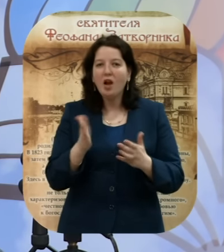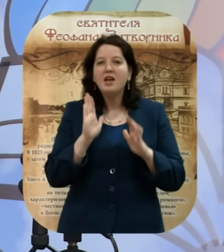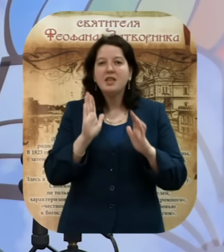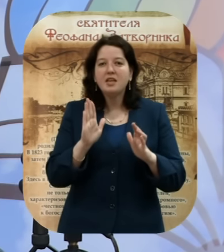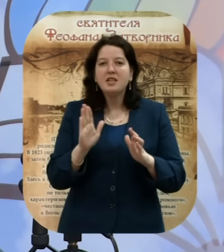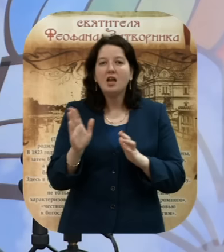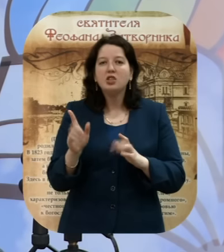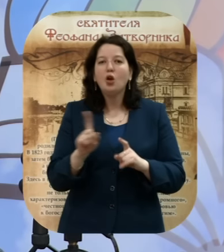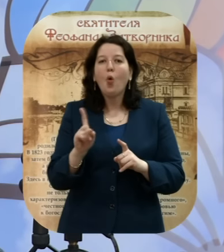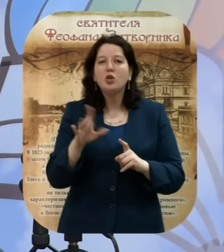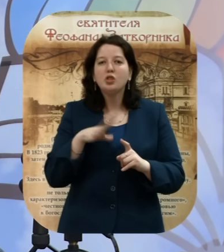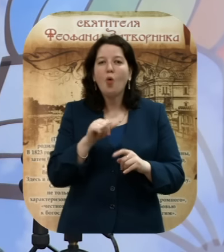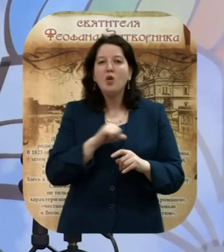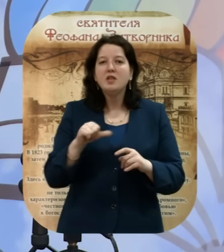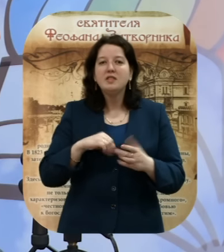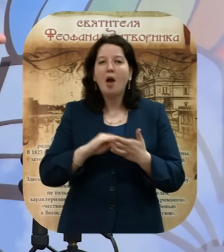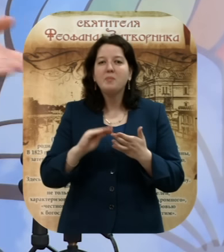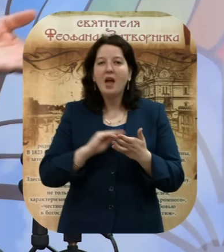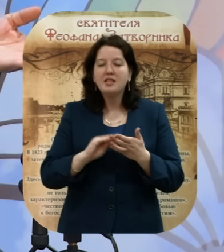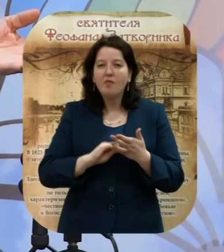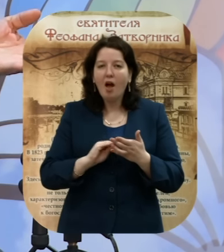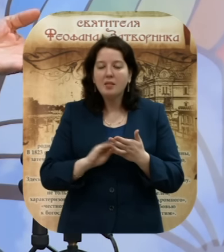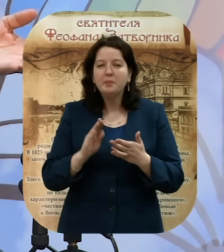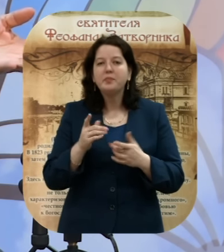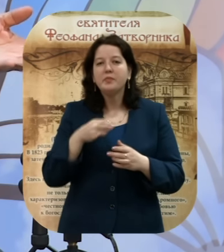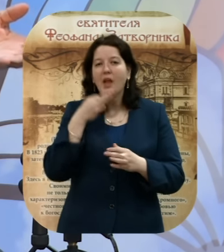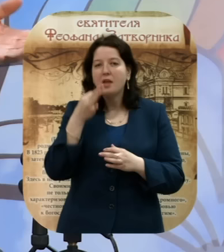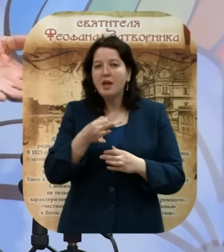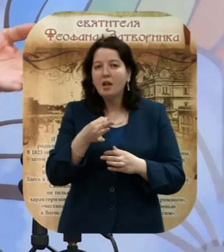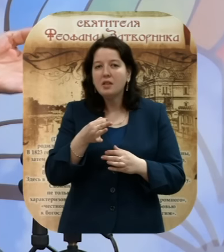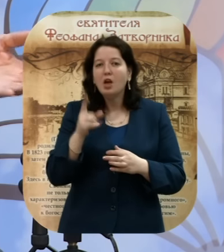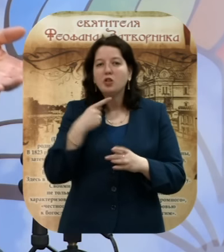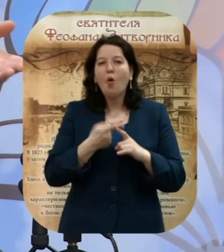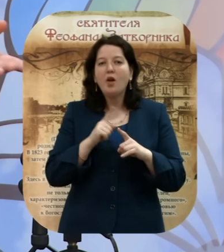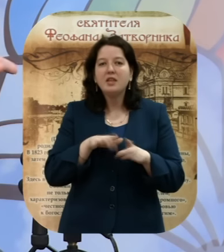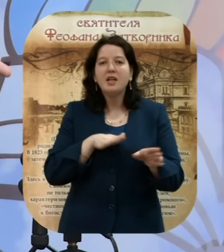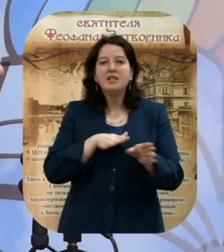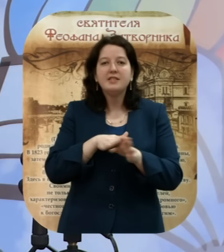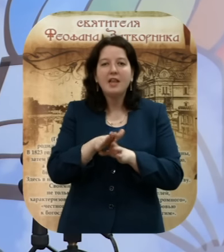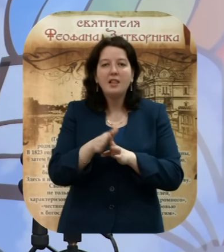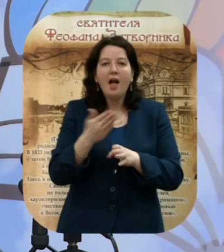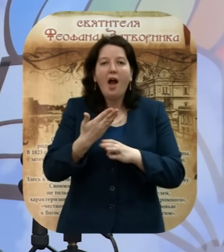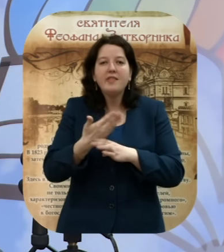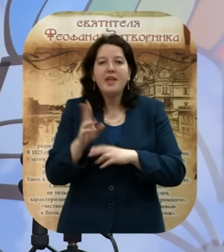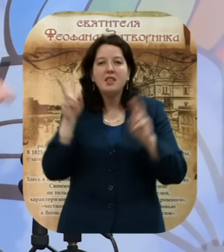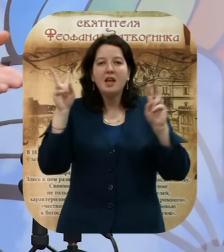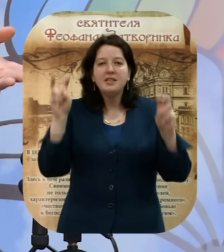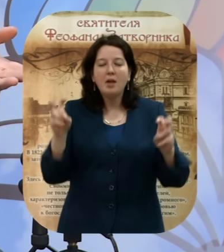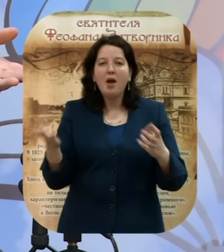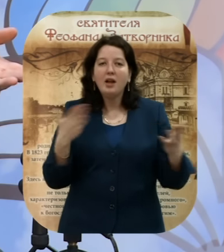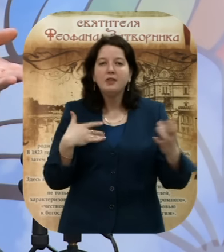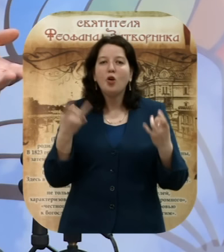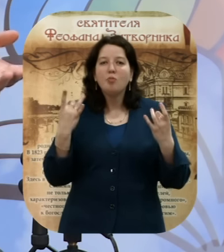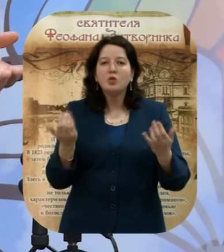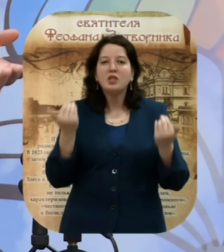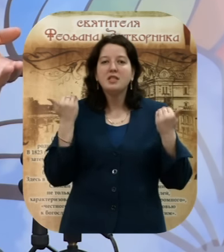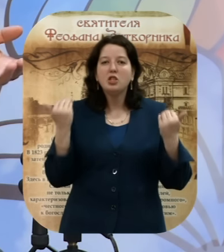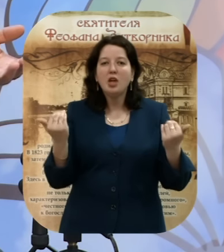кое-что я сам назвал вам. Но это все уже целые отдельные темы, которые я не могу просто